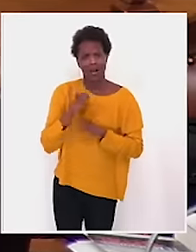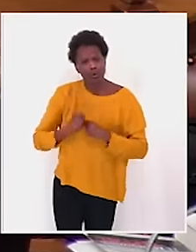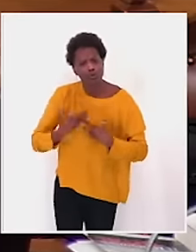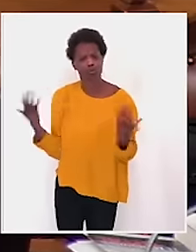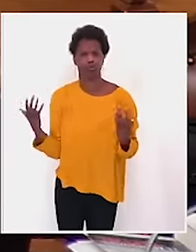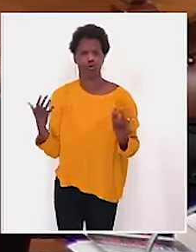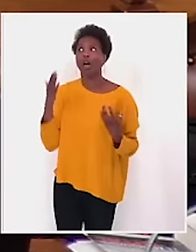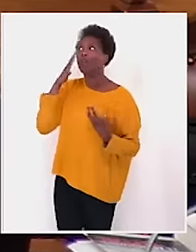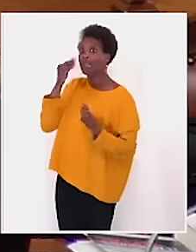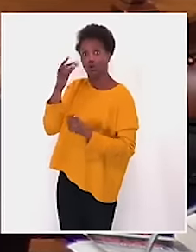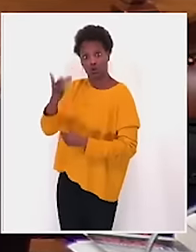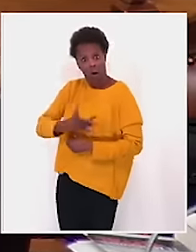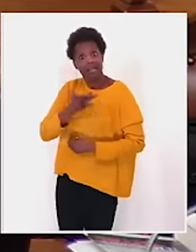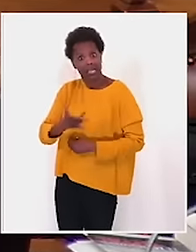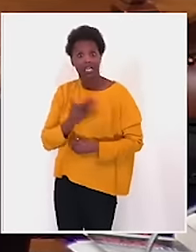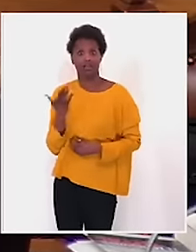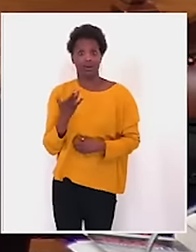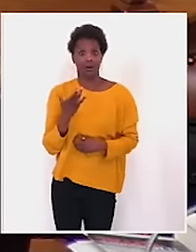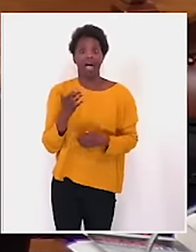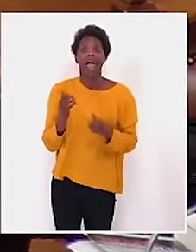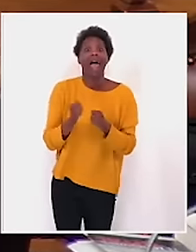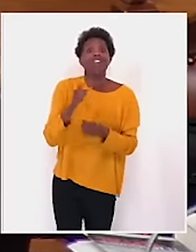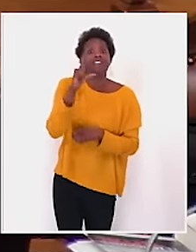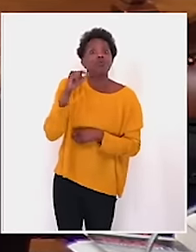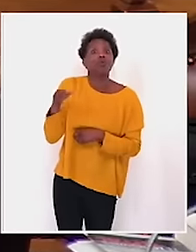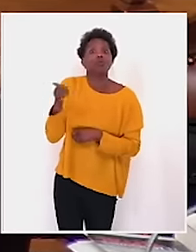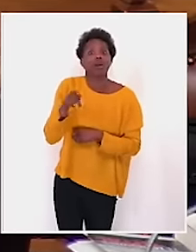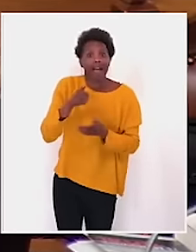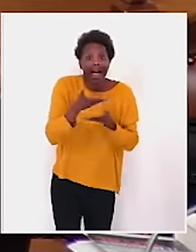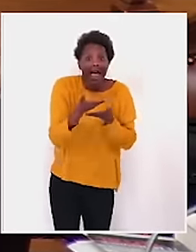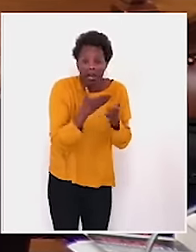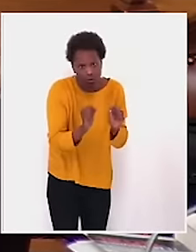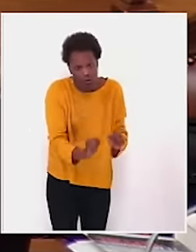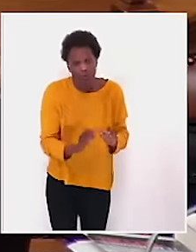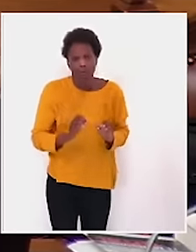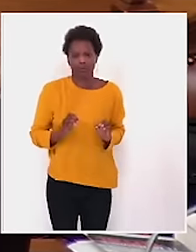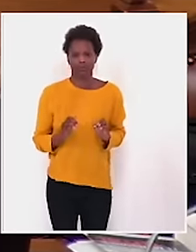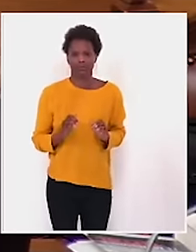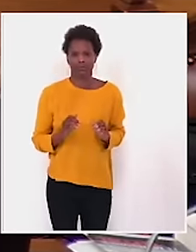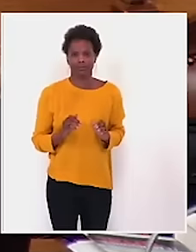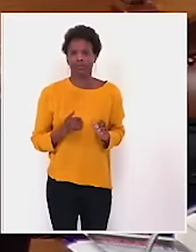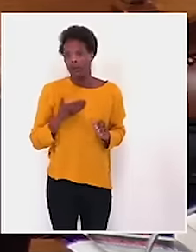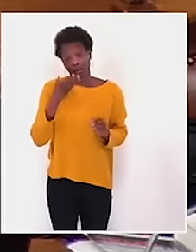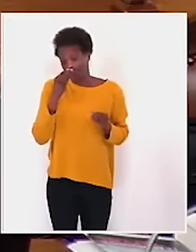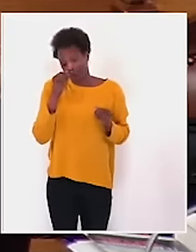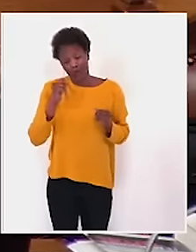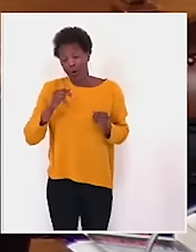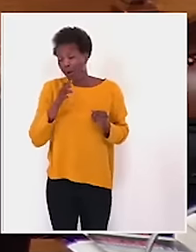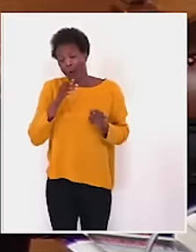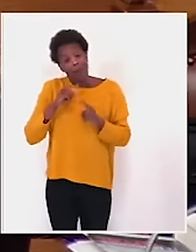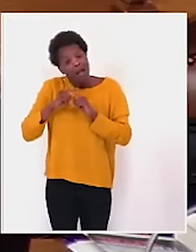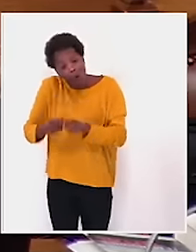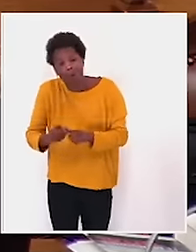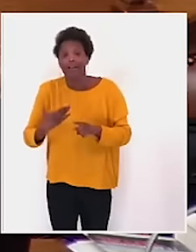intéresse, si vous avec Stéphane Pellefer, on pourrait en discuter. J'ai pas du tout l'illusion que je vais vous convaincre,